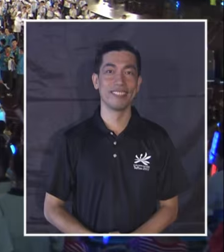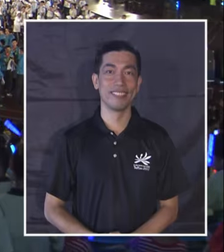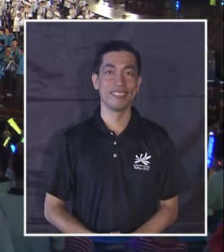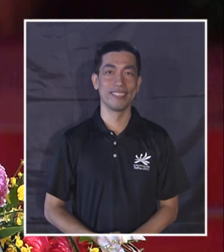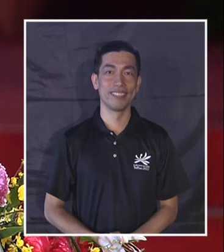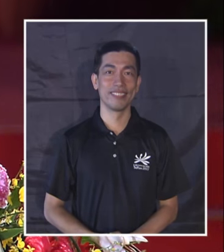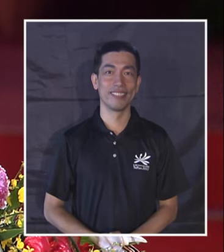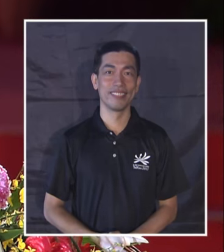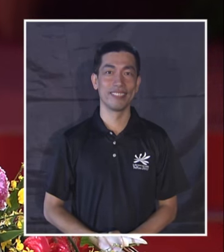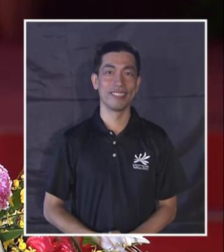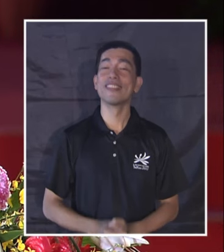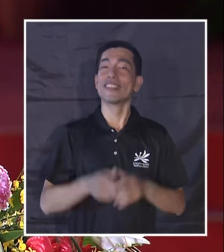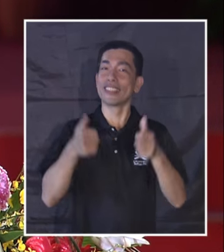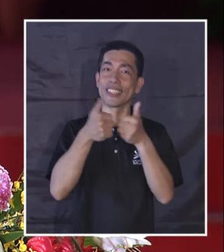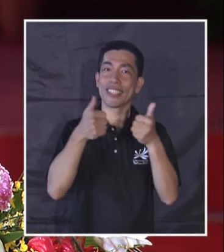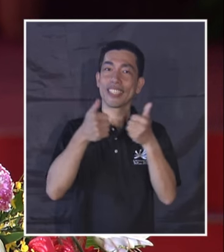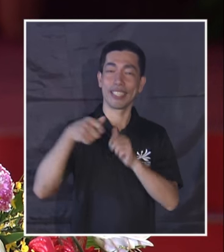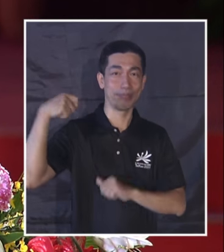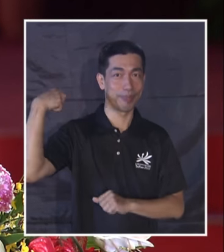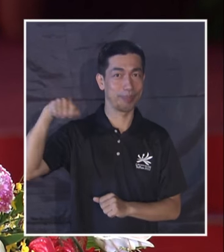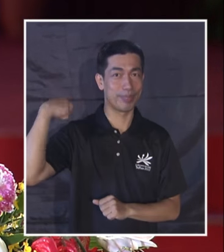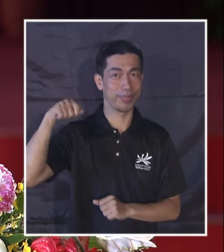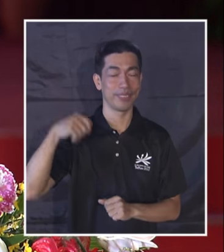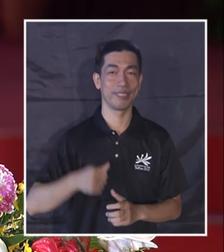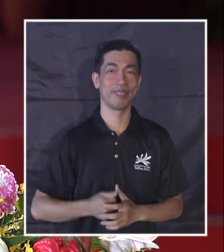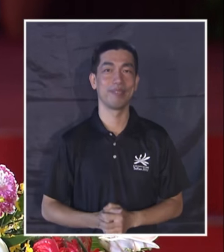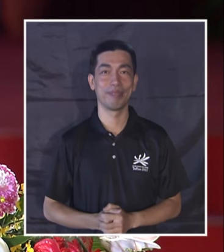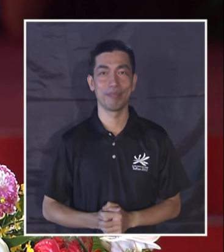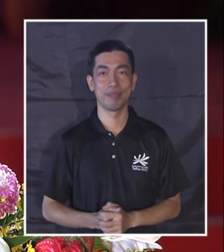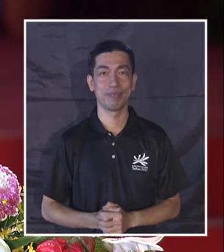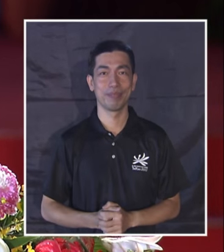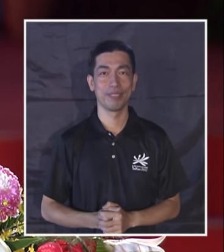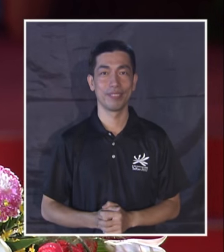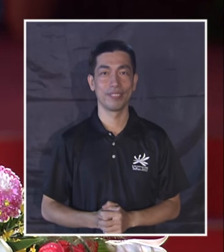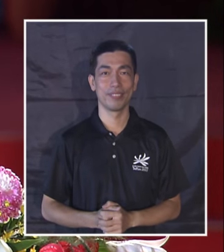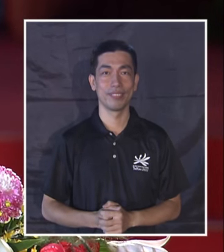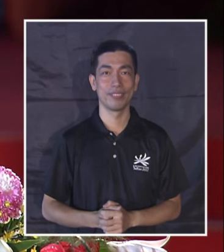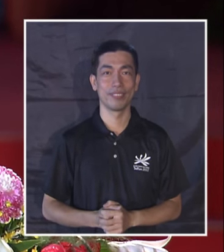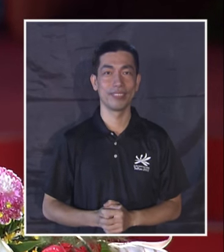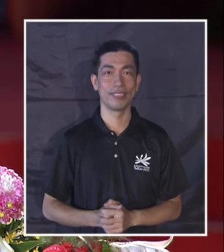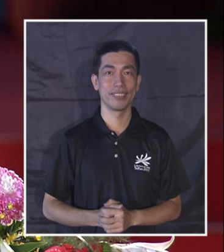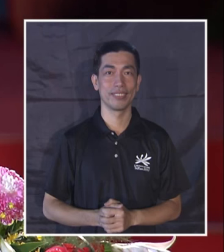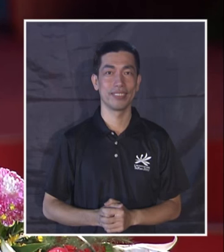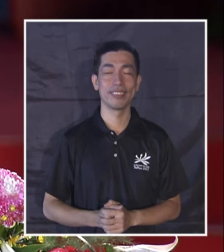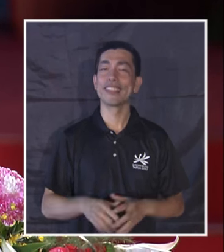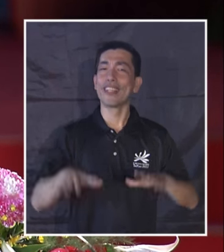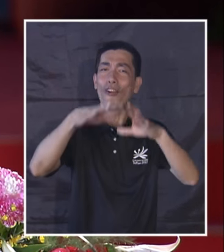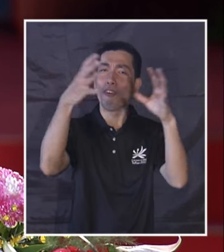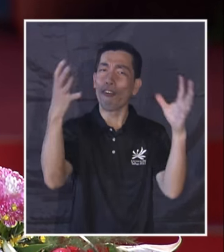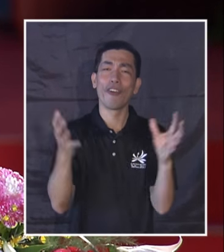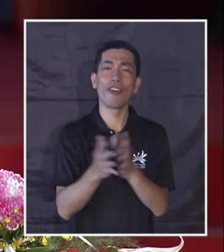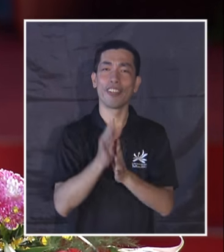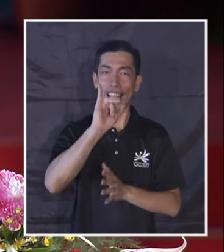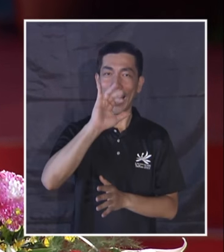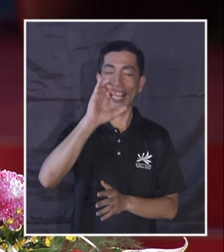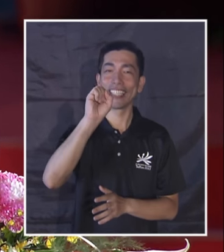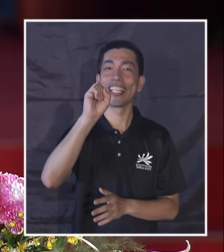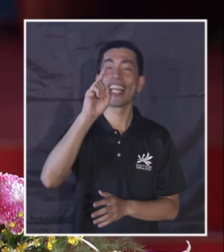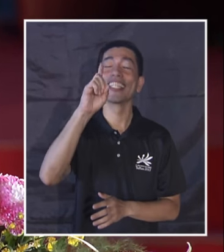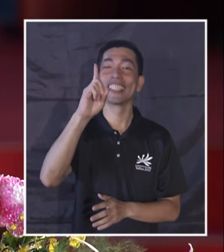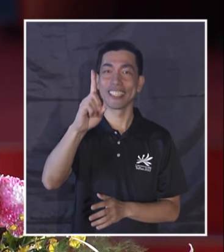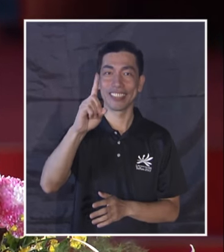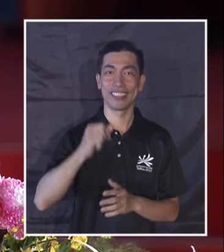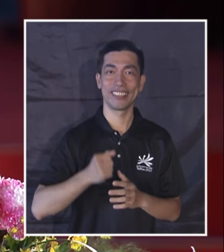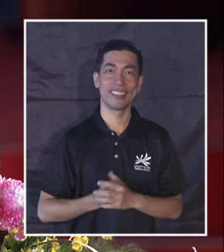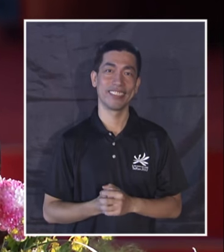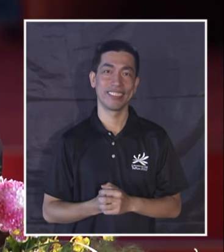大会会长郑市长，国际听障运动会总会长卢里